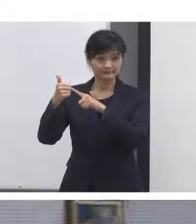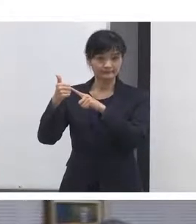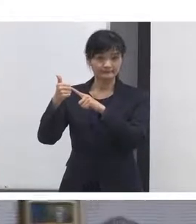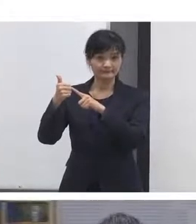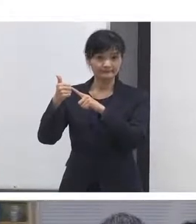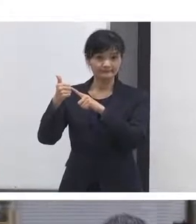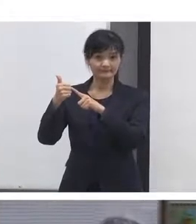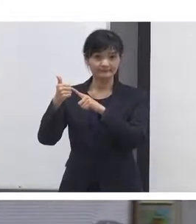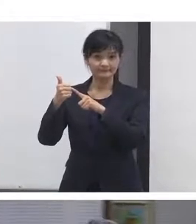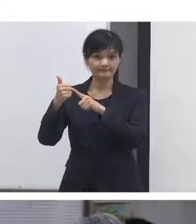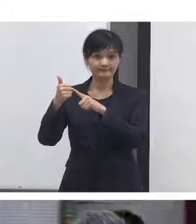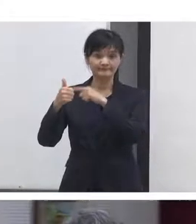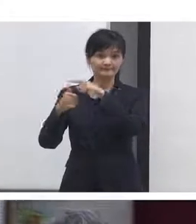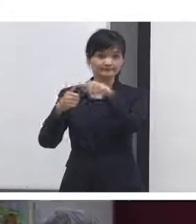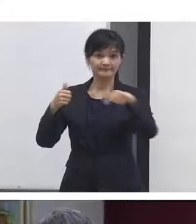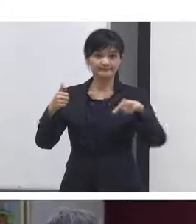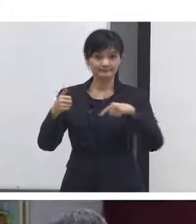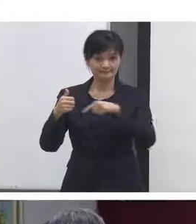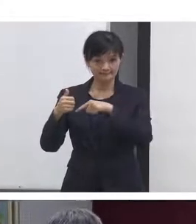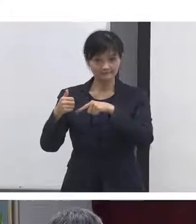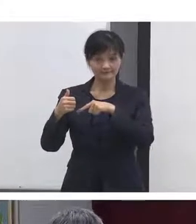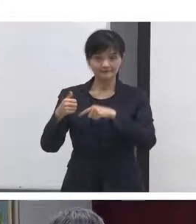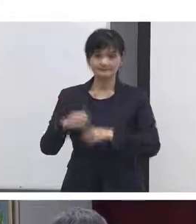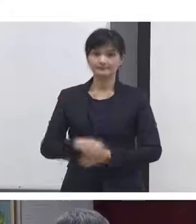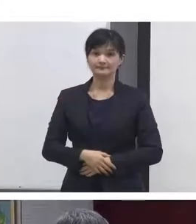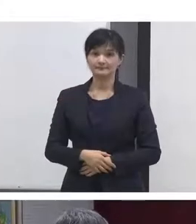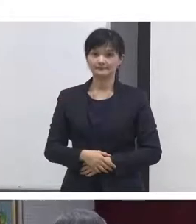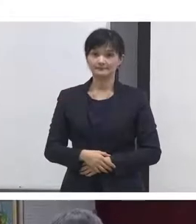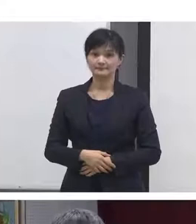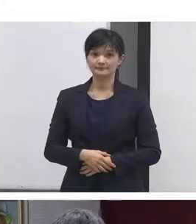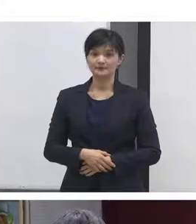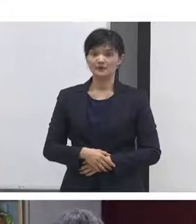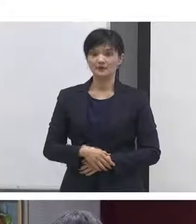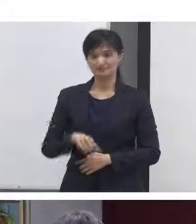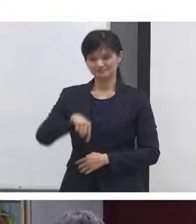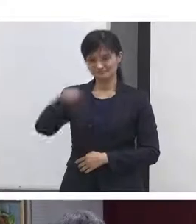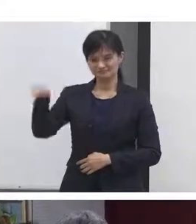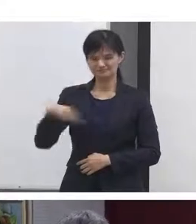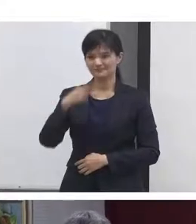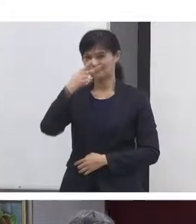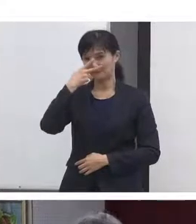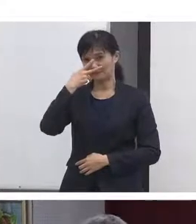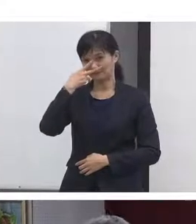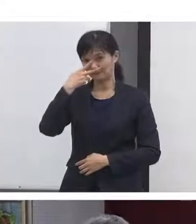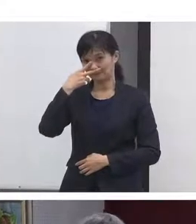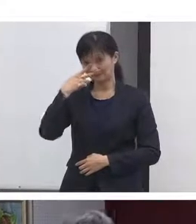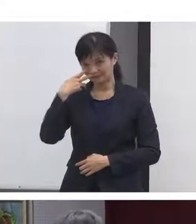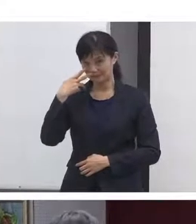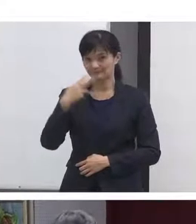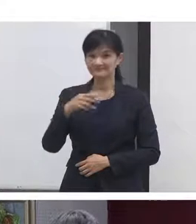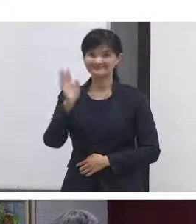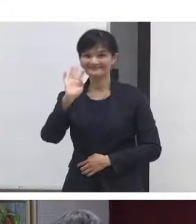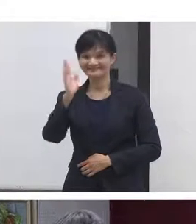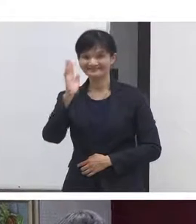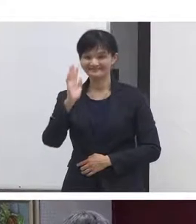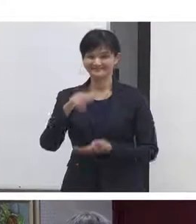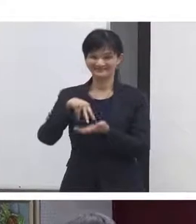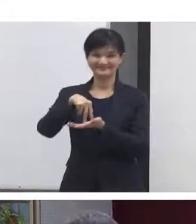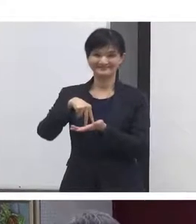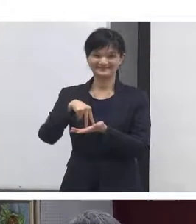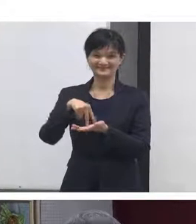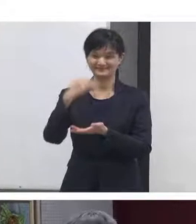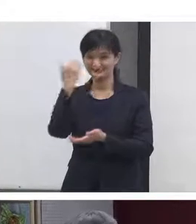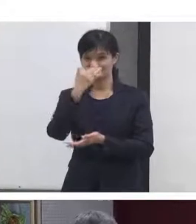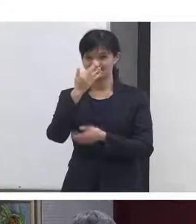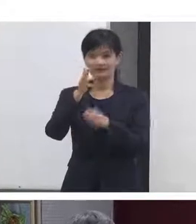开始发起的这些人可能有一些有一些懒惰，就是很多嗨好很多那个